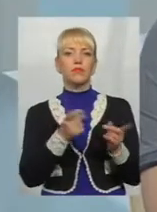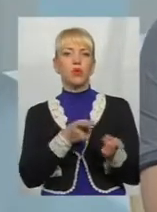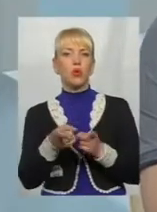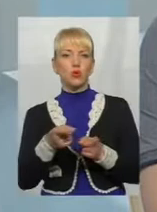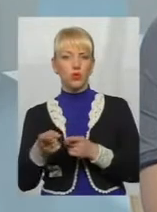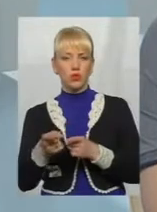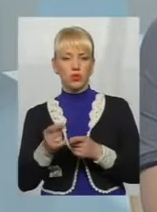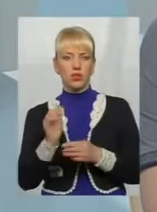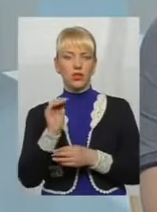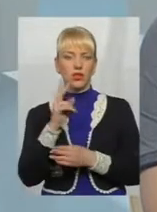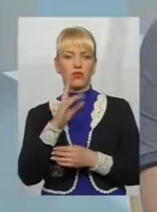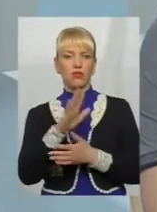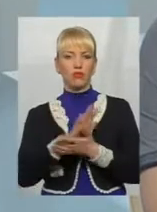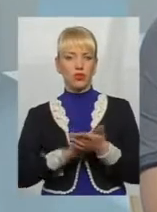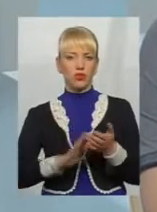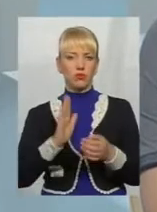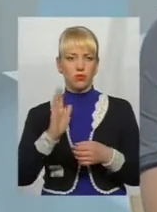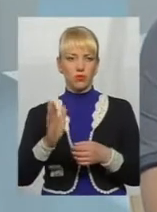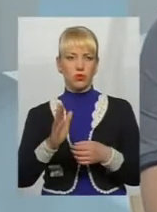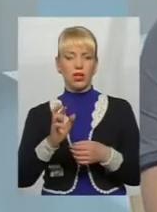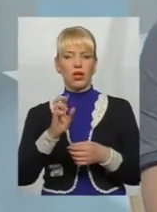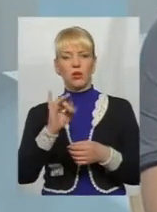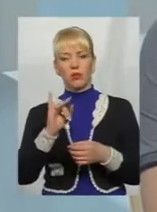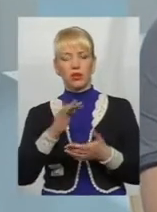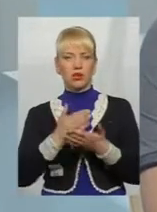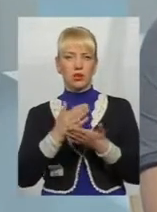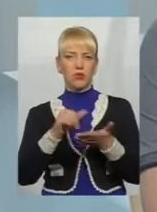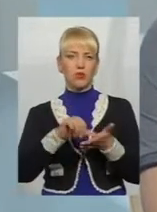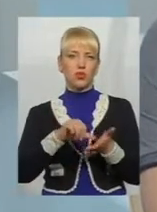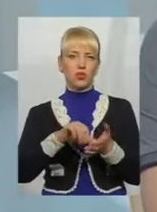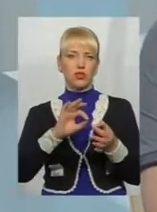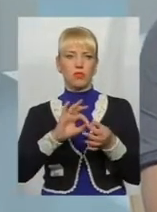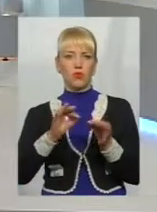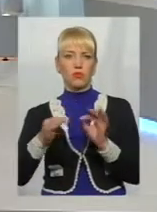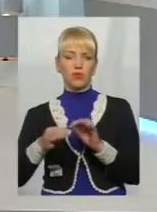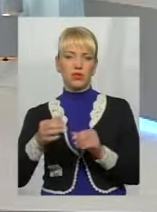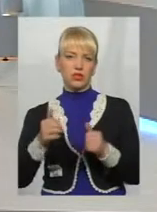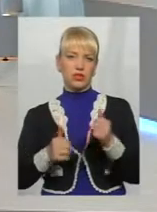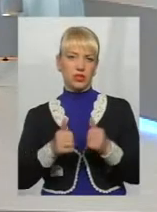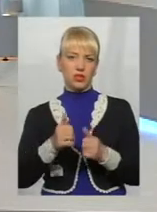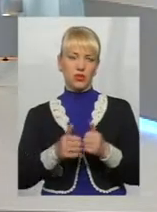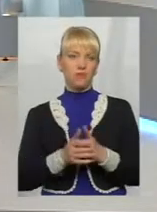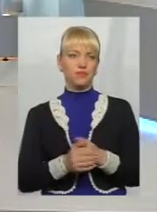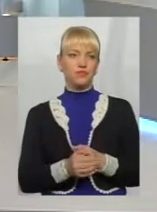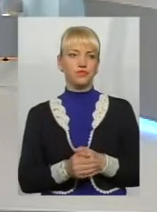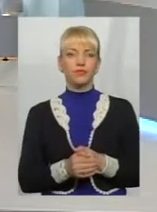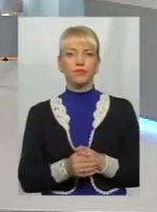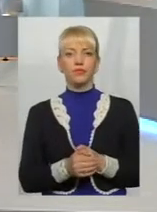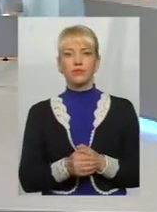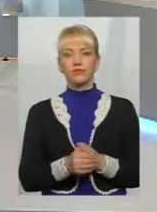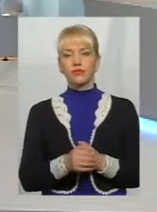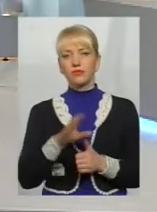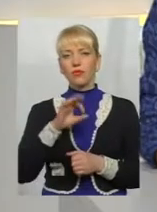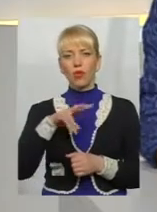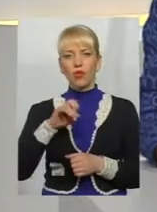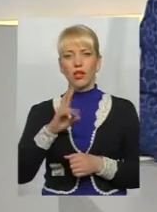в подальшому стане хоча б учасником Олімпійських ігор. Дякую за відповідь. Пане Олександре,